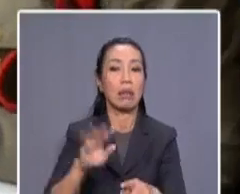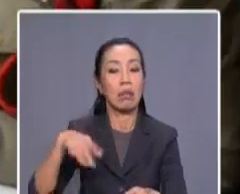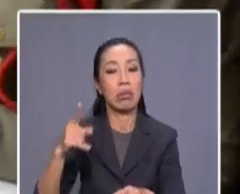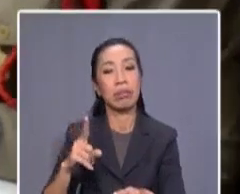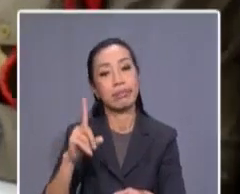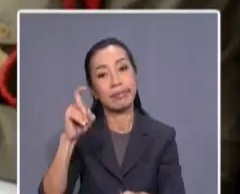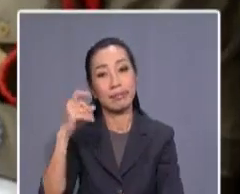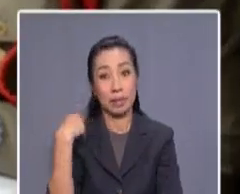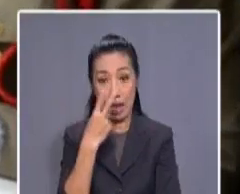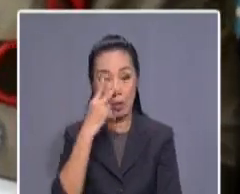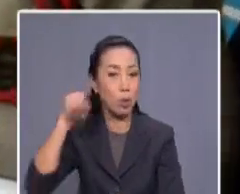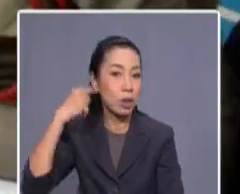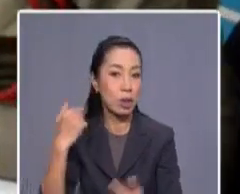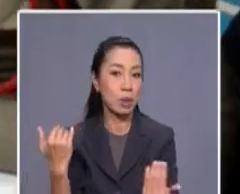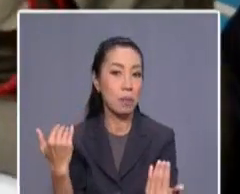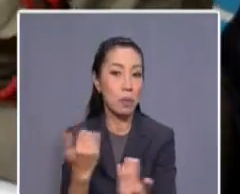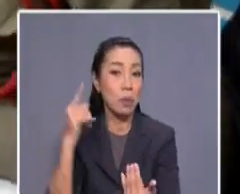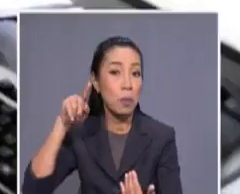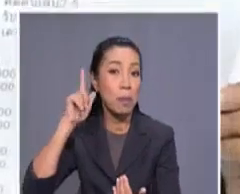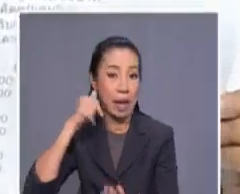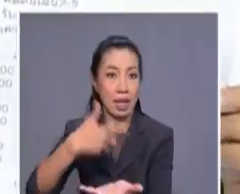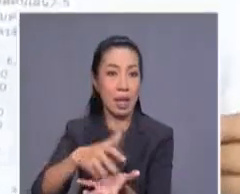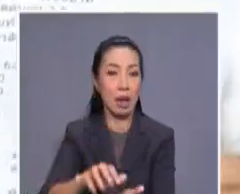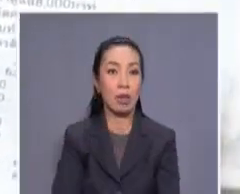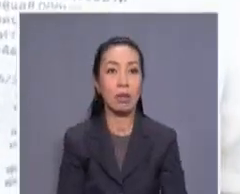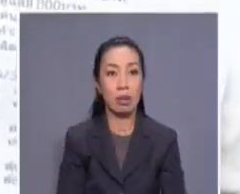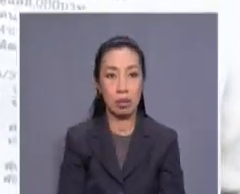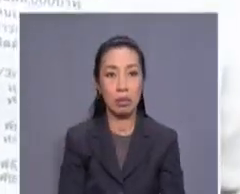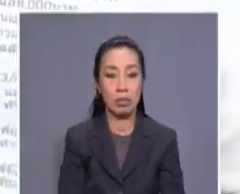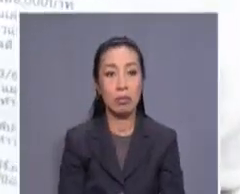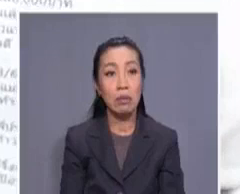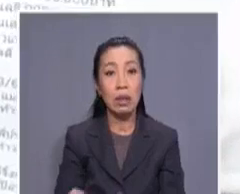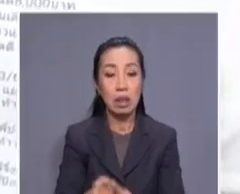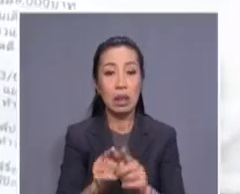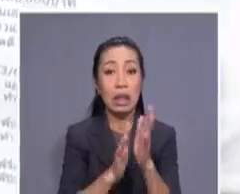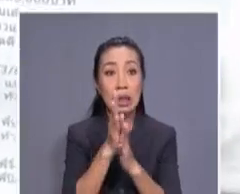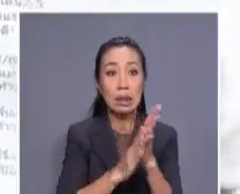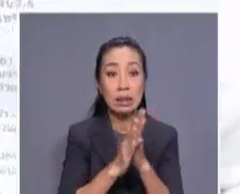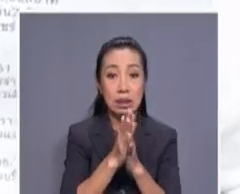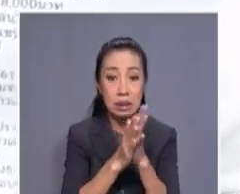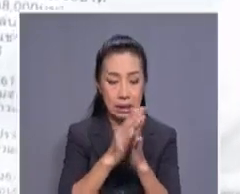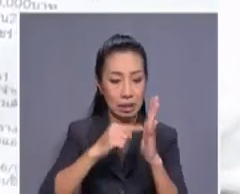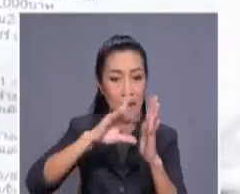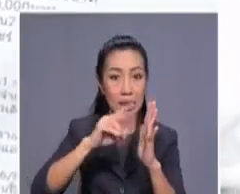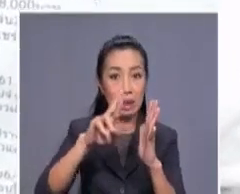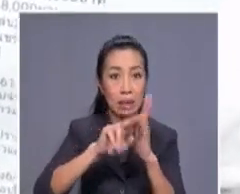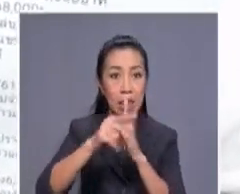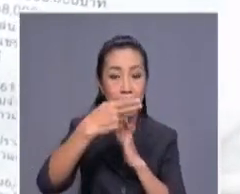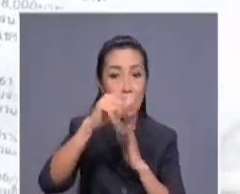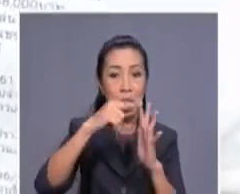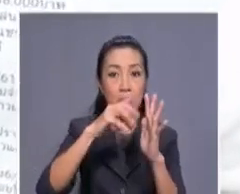น ี้ฟังผู้เสียหายเล่านะฮะ ขายวงแชร์หลุดค่ะที่เขาเรียกว่าขายแชร์หลุดวงสุดท้